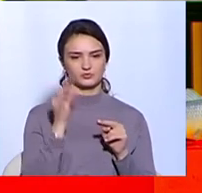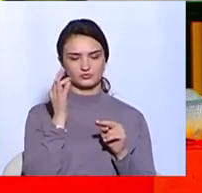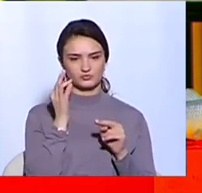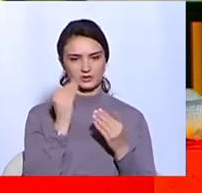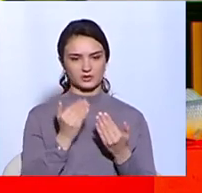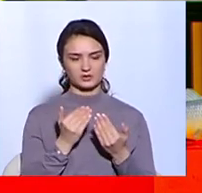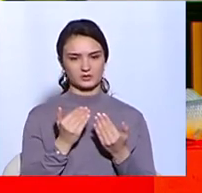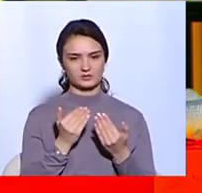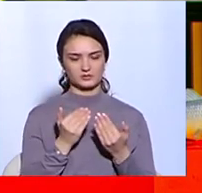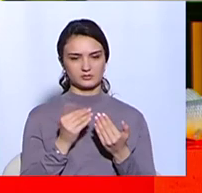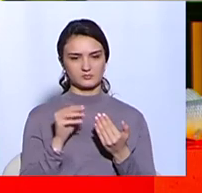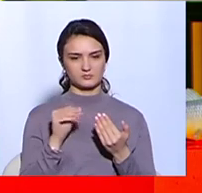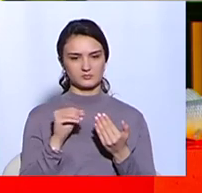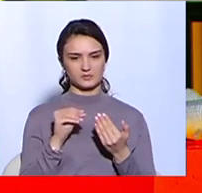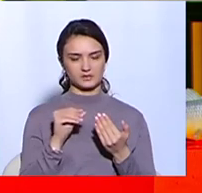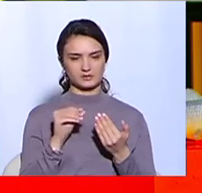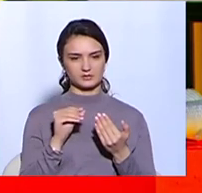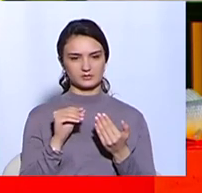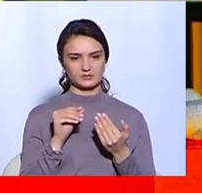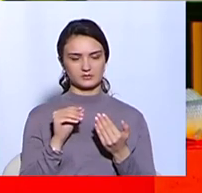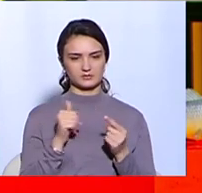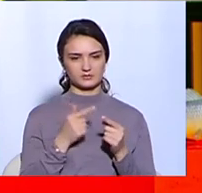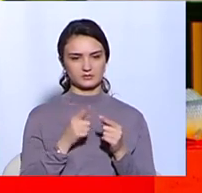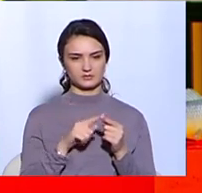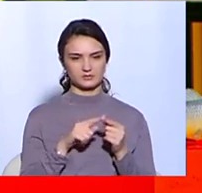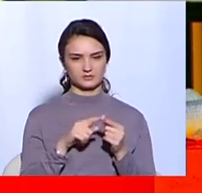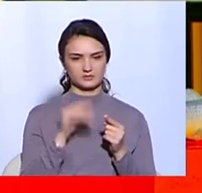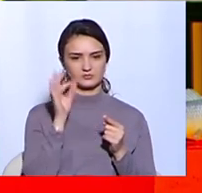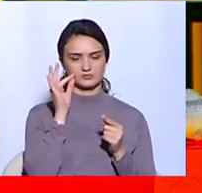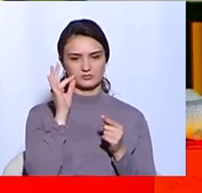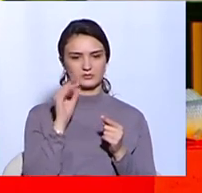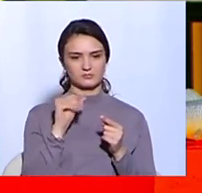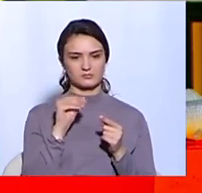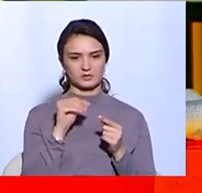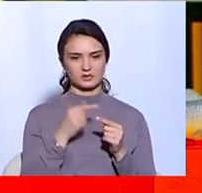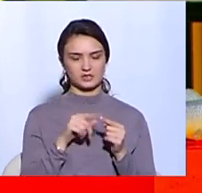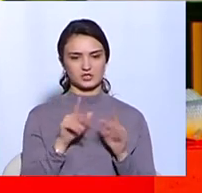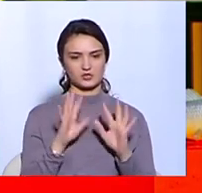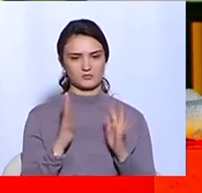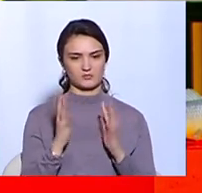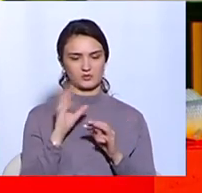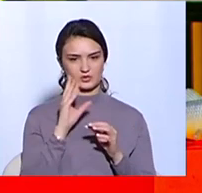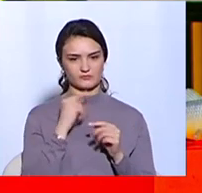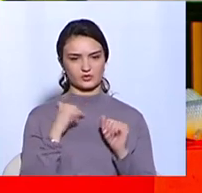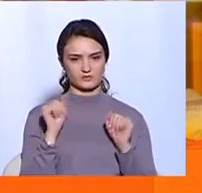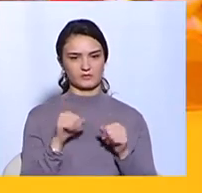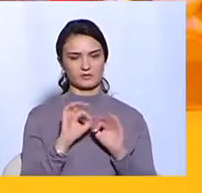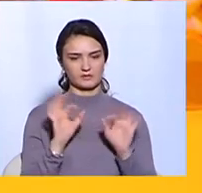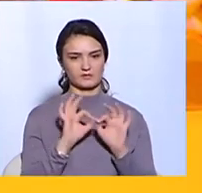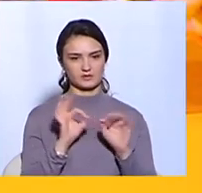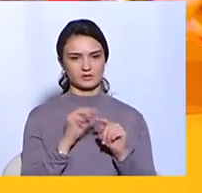შაქარი, მარილი, აი შაქარი, მარილი, ესი შემთხვევაა, როდესაც შეგვიძლია ვთქვათ,